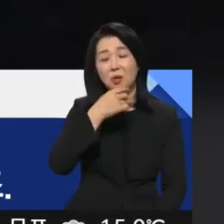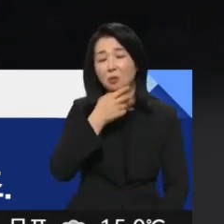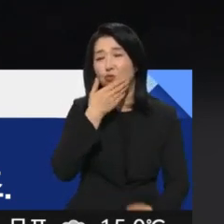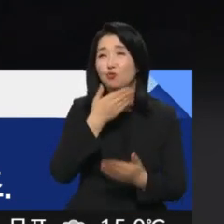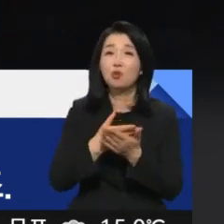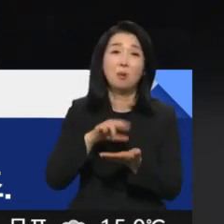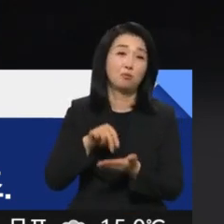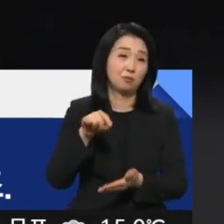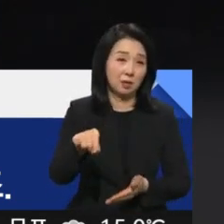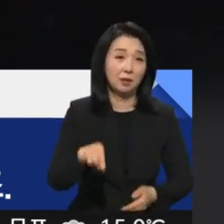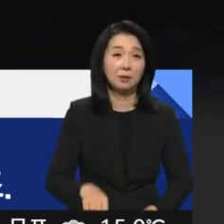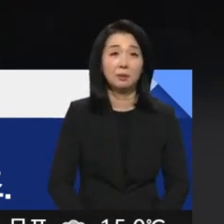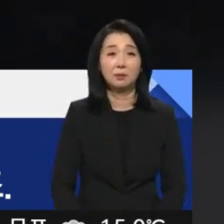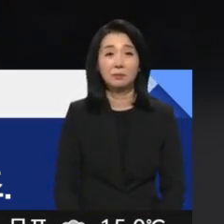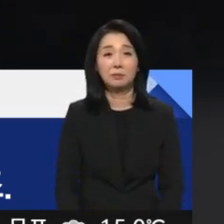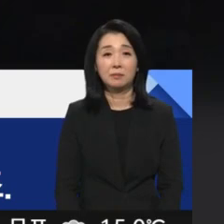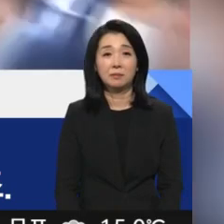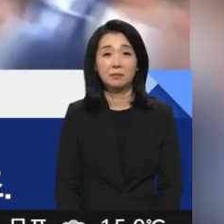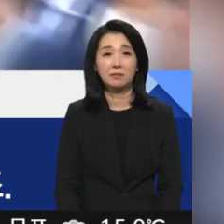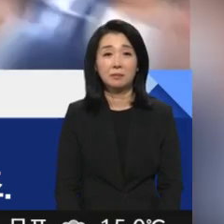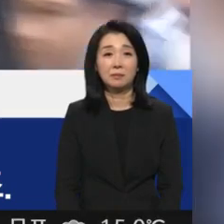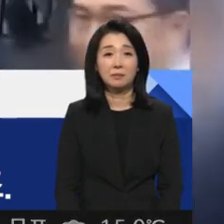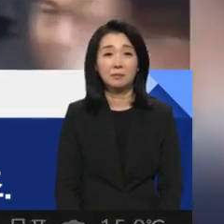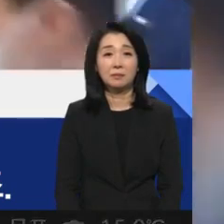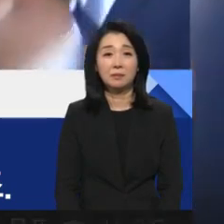쟁점이라고 분석해 드린 바 있죠